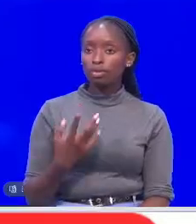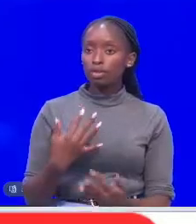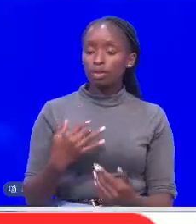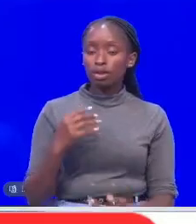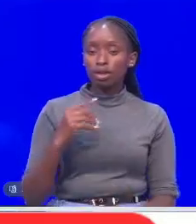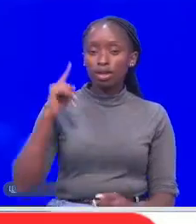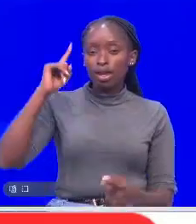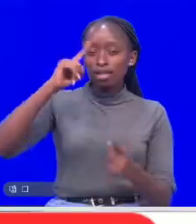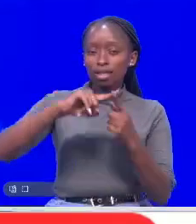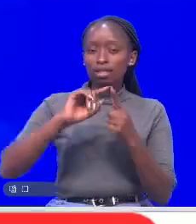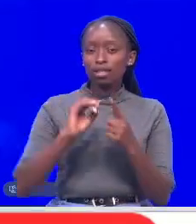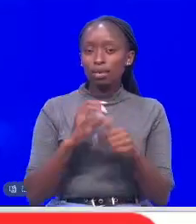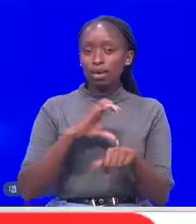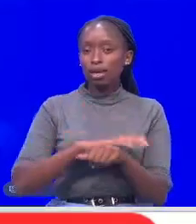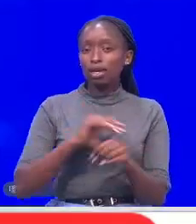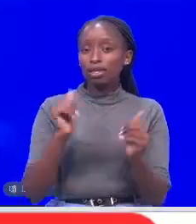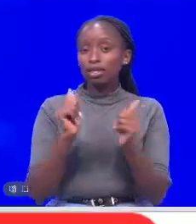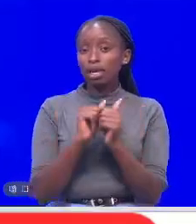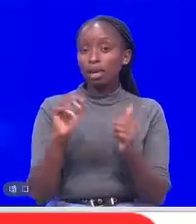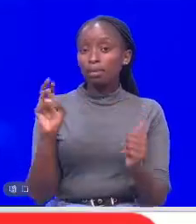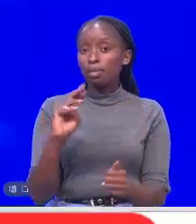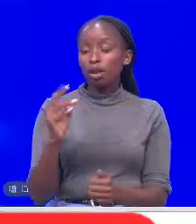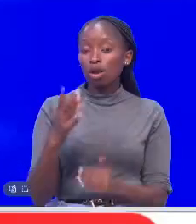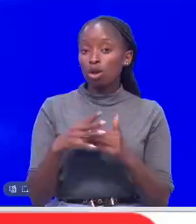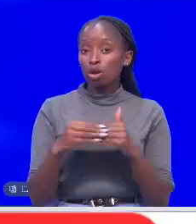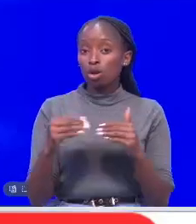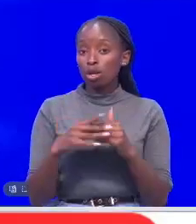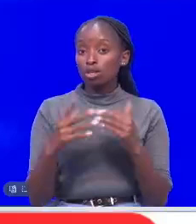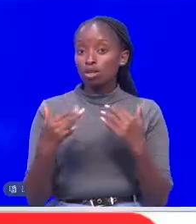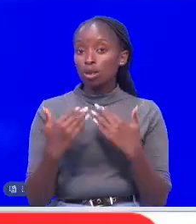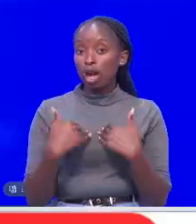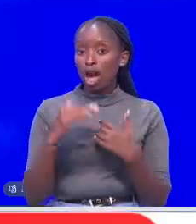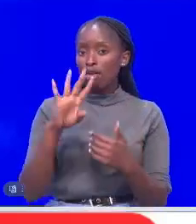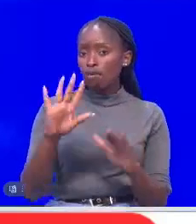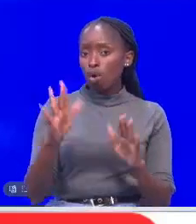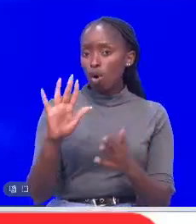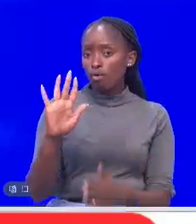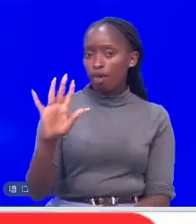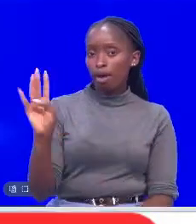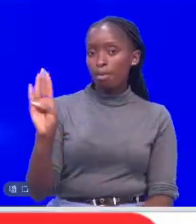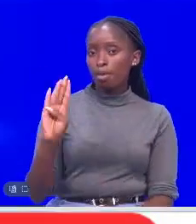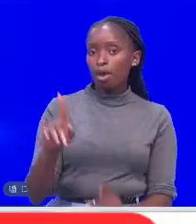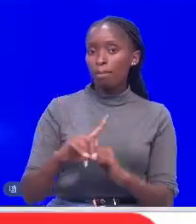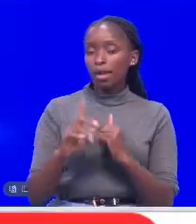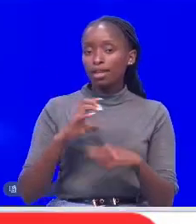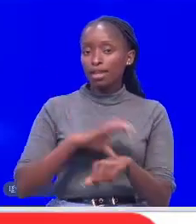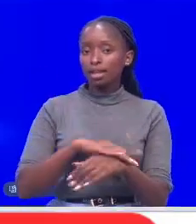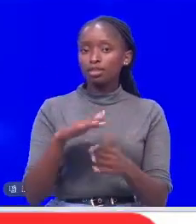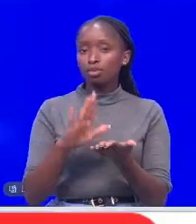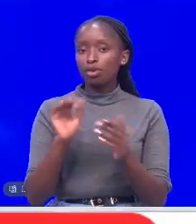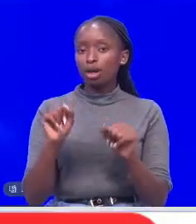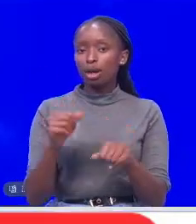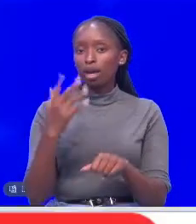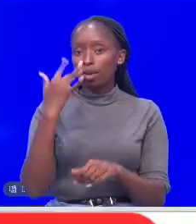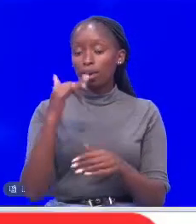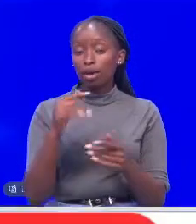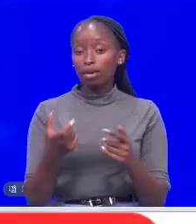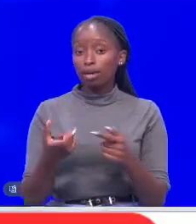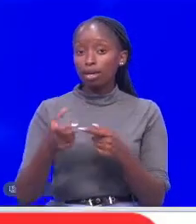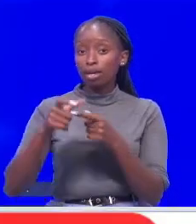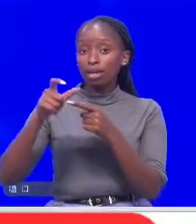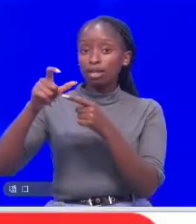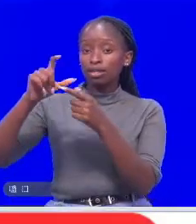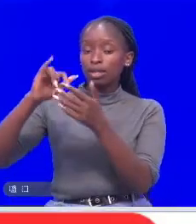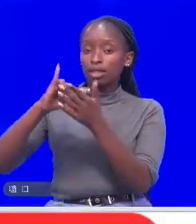$10 billion in terms of money. Right now it's about 4 or 5 billion, but we can earn more because a part of that marginal increase is because of the loss